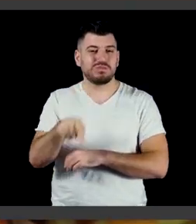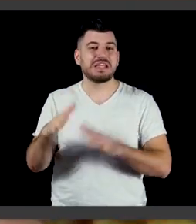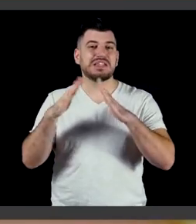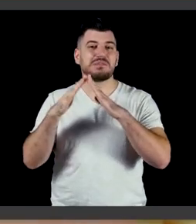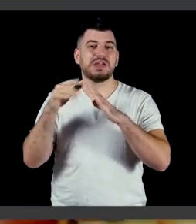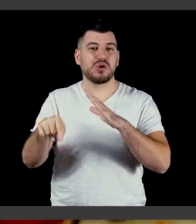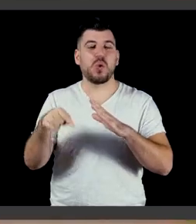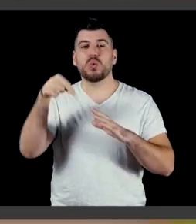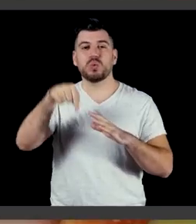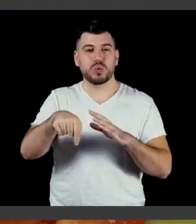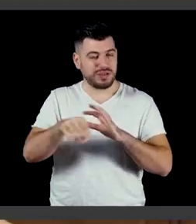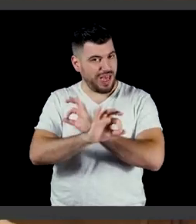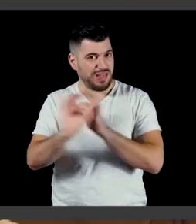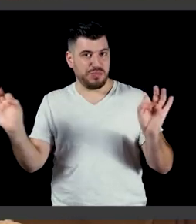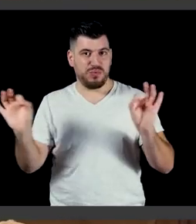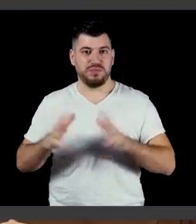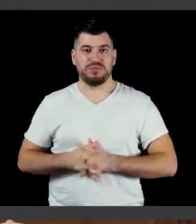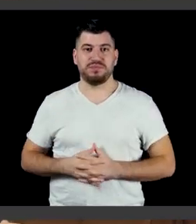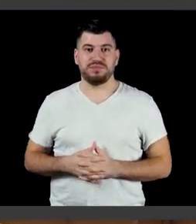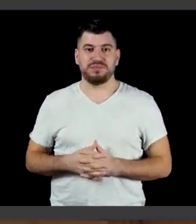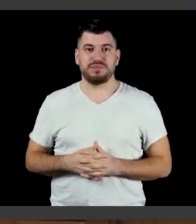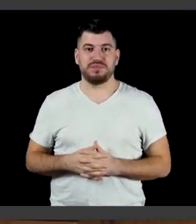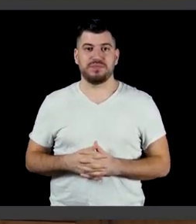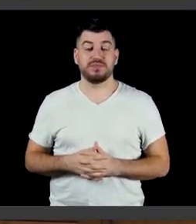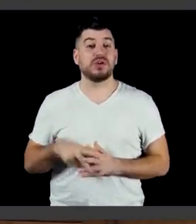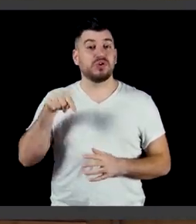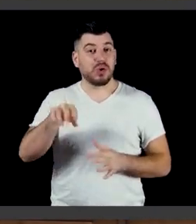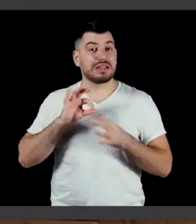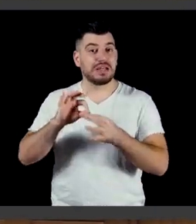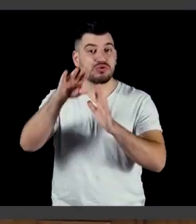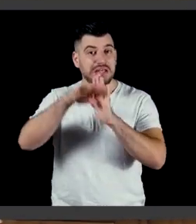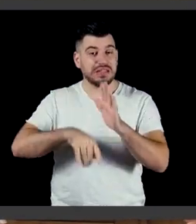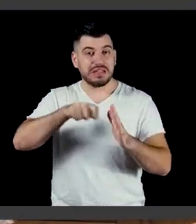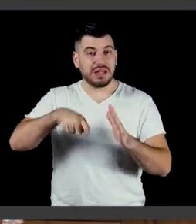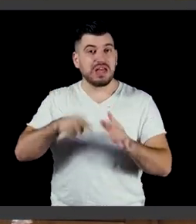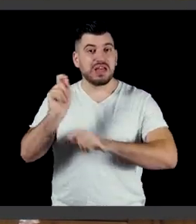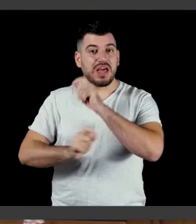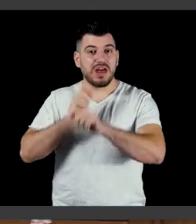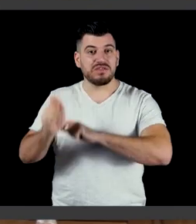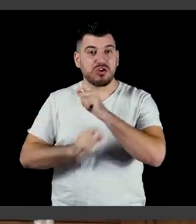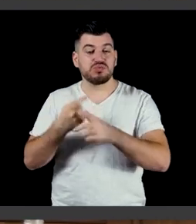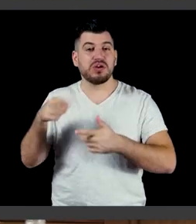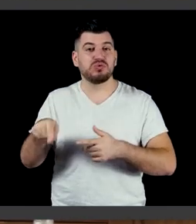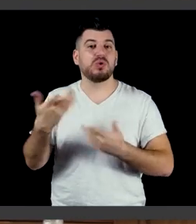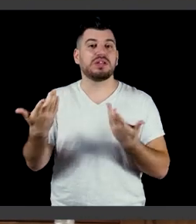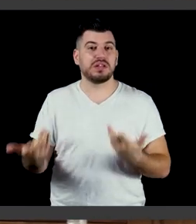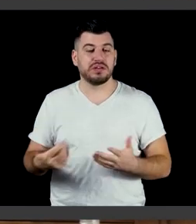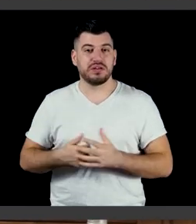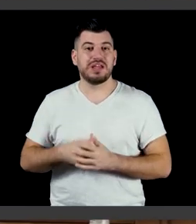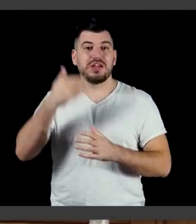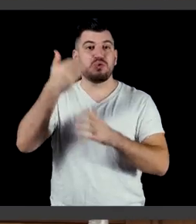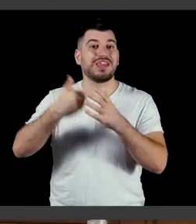τουρσί είναι έτοιμο. Και πάμε τώρα να συνεχίσουμε τη συνταγή μας, όπου θα ετοιμάσουμε το γύρο. Λέω γύρο,